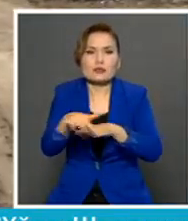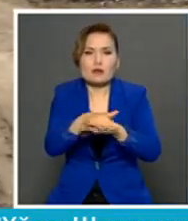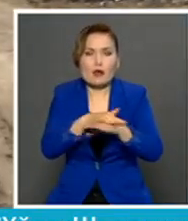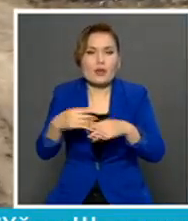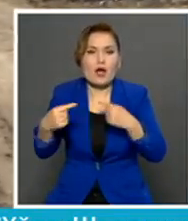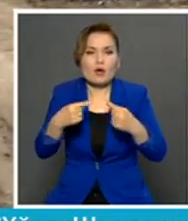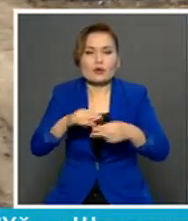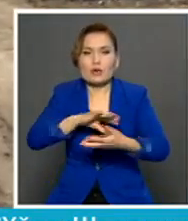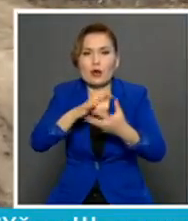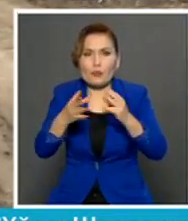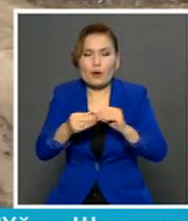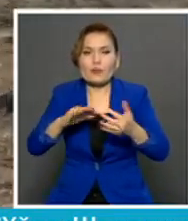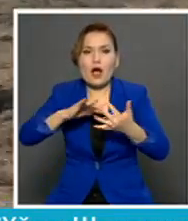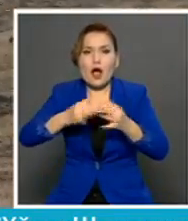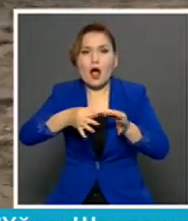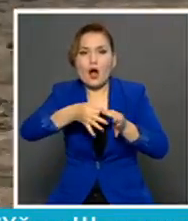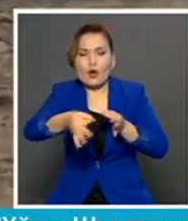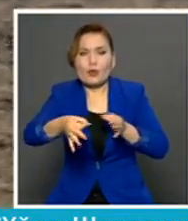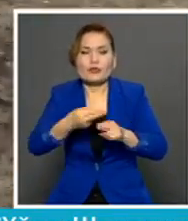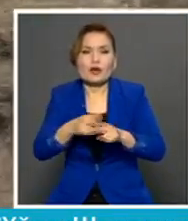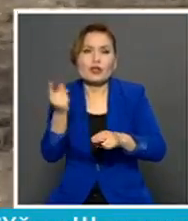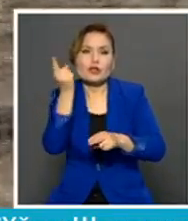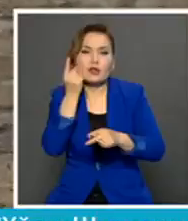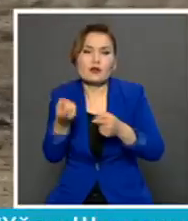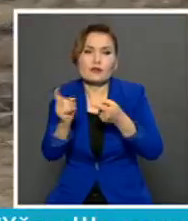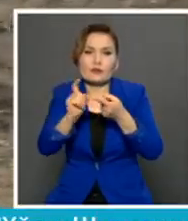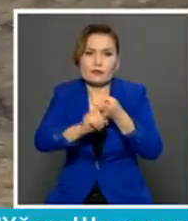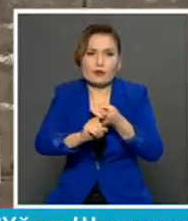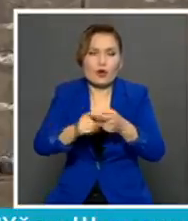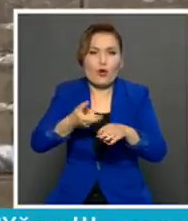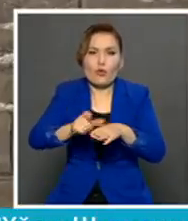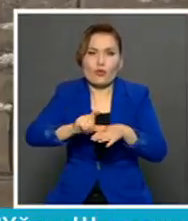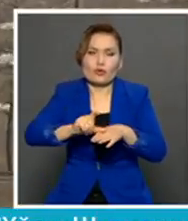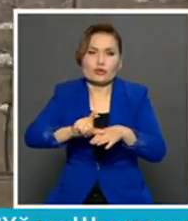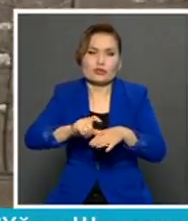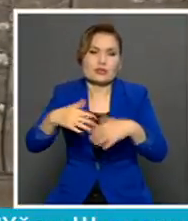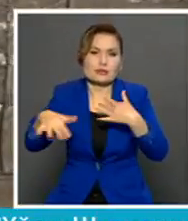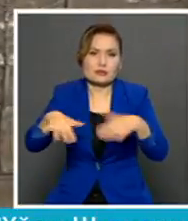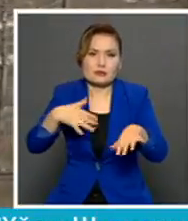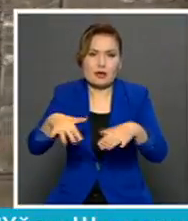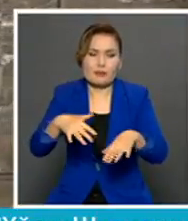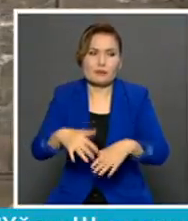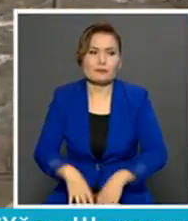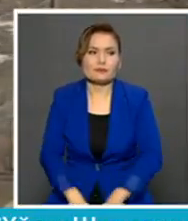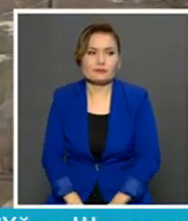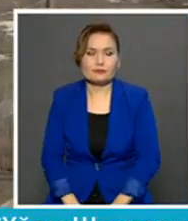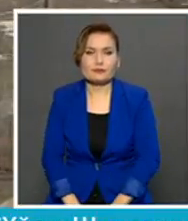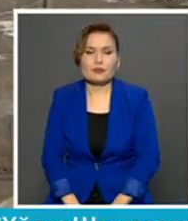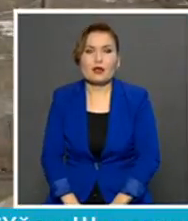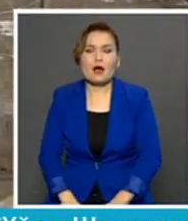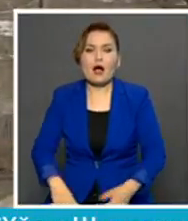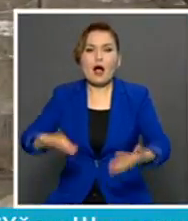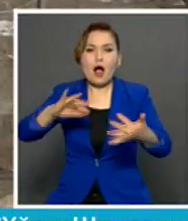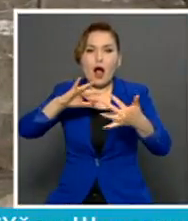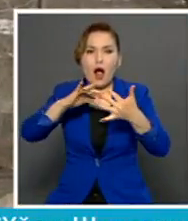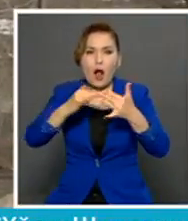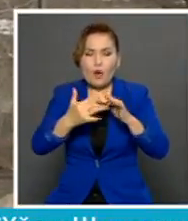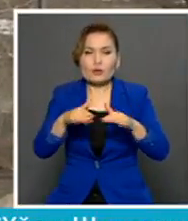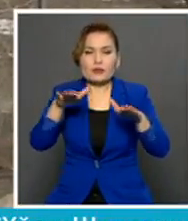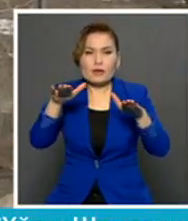Ұлан ауданына қарайтын ауылда тіпті ұялы байланыстан ашар. Ауылда тек таулы жерлерде ғана ұстайды.